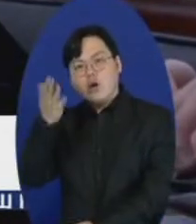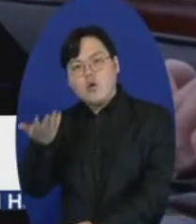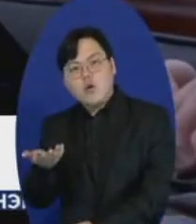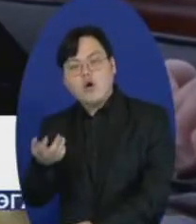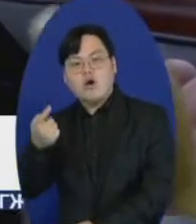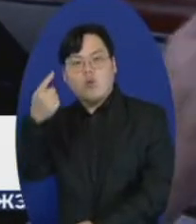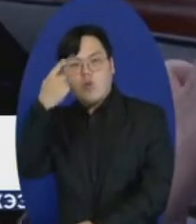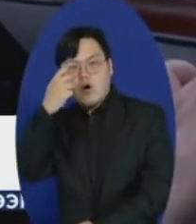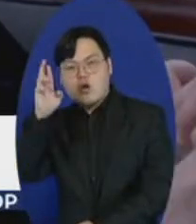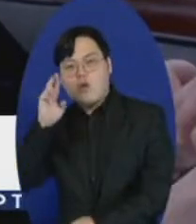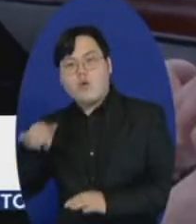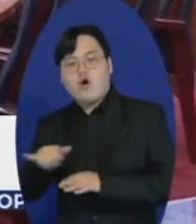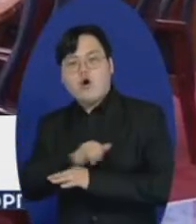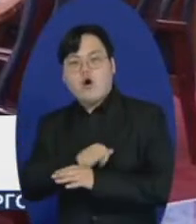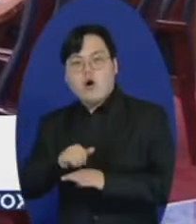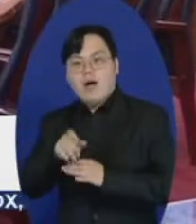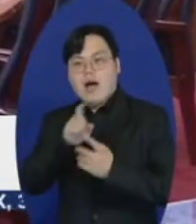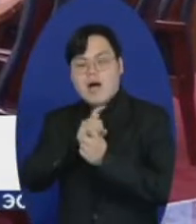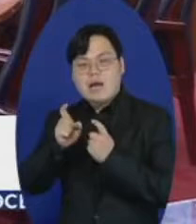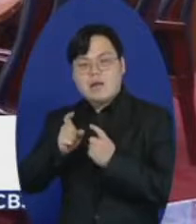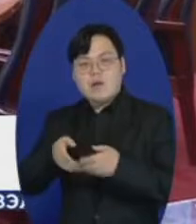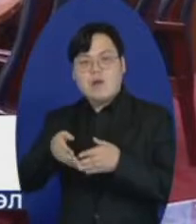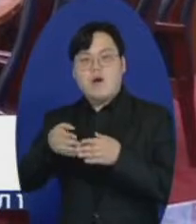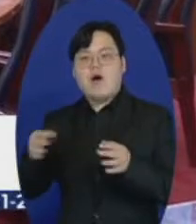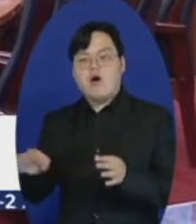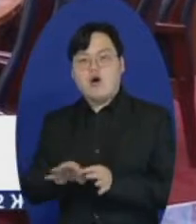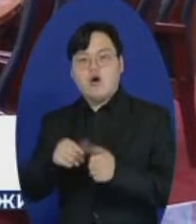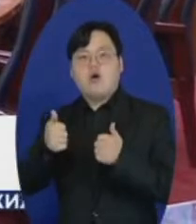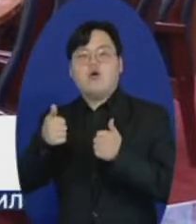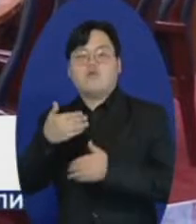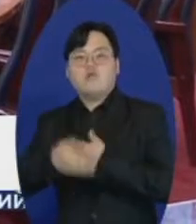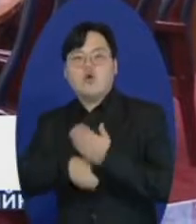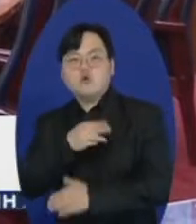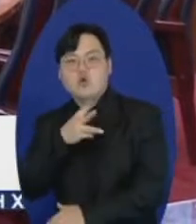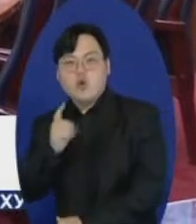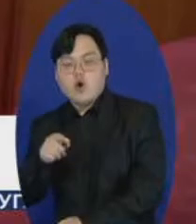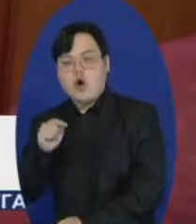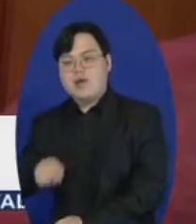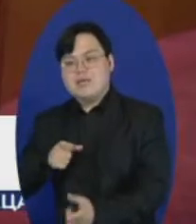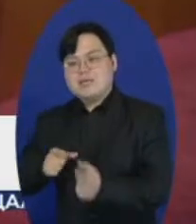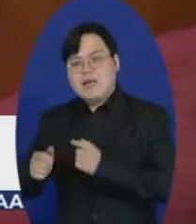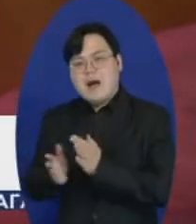улс Монгол улсын хоорондох дипломат харилцаа тогтсон түүх, эдийн засгийн хамтын ажиллагааны